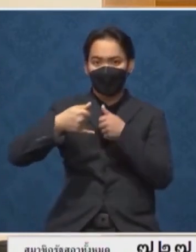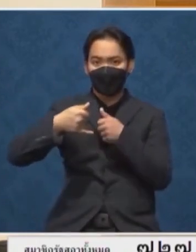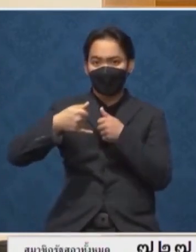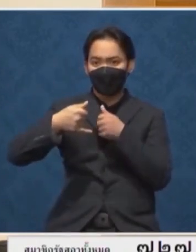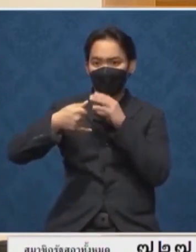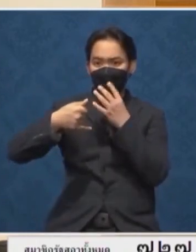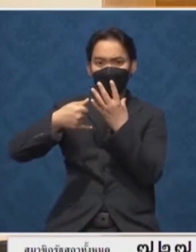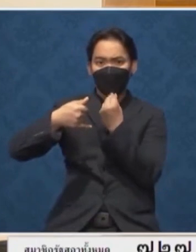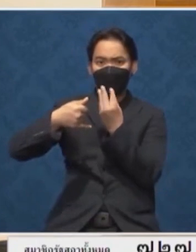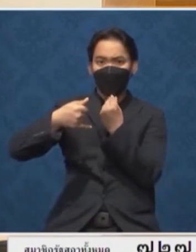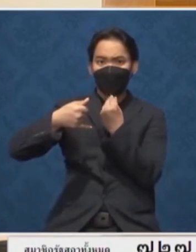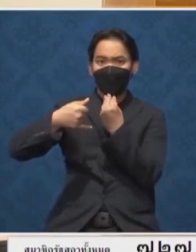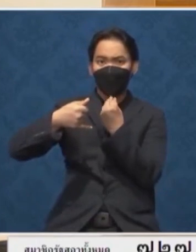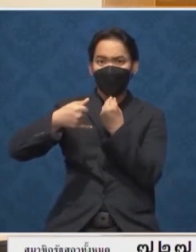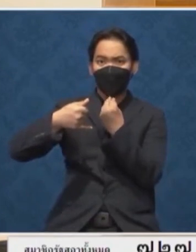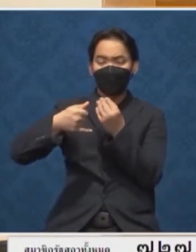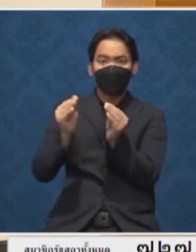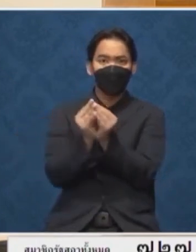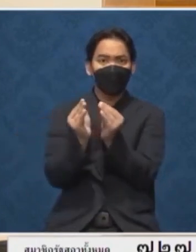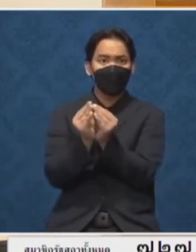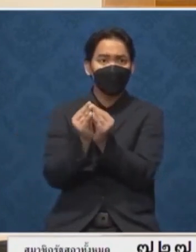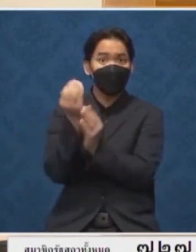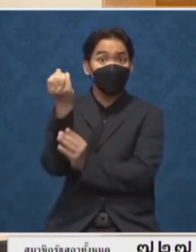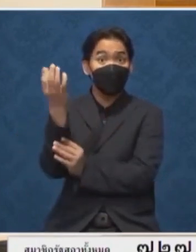ได้ขอถอน